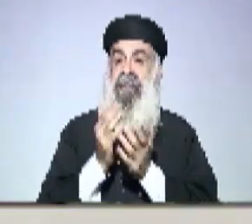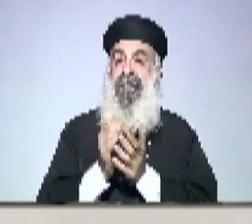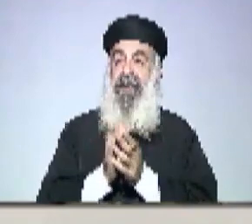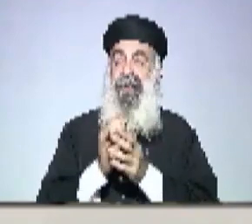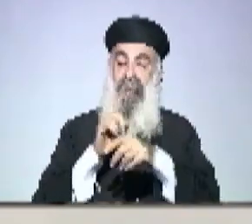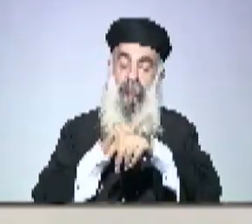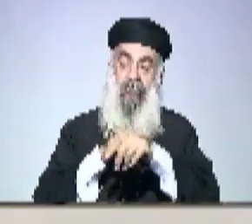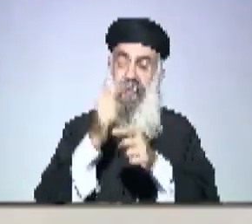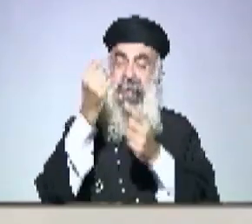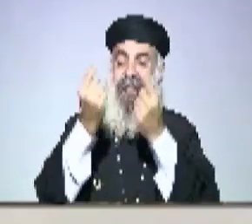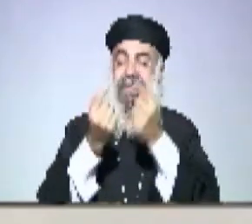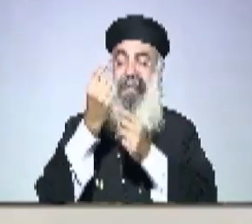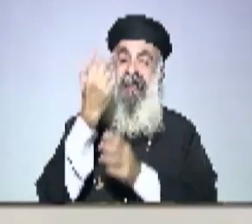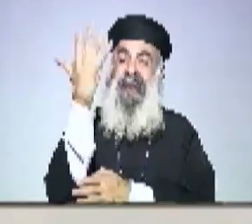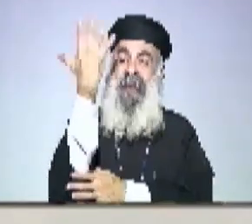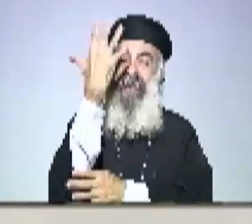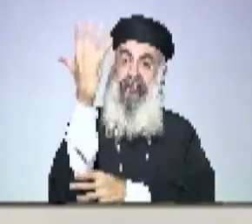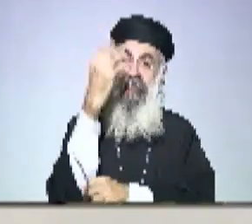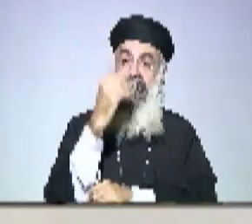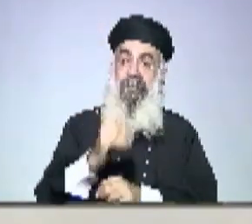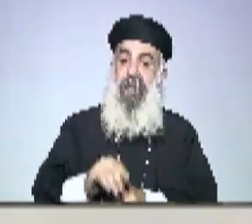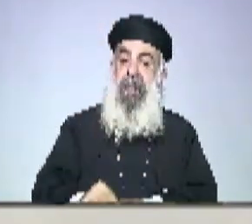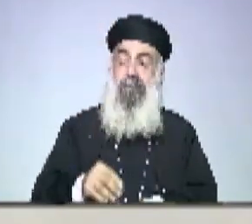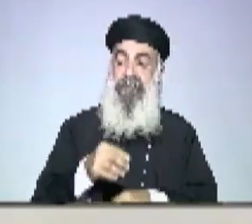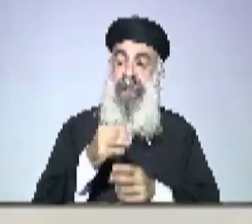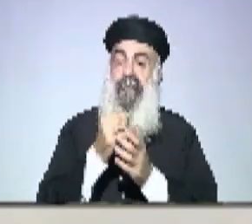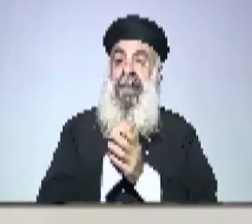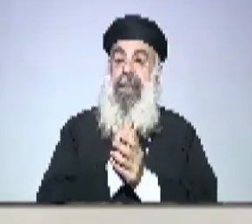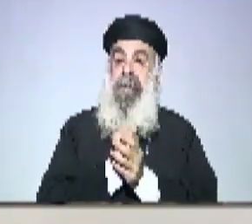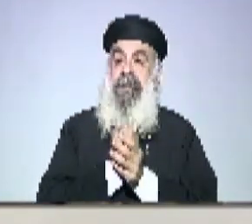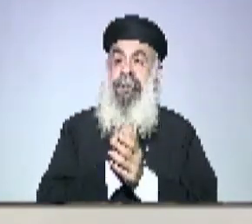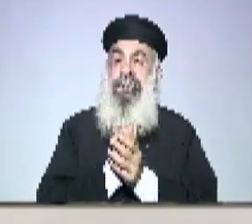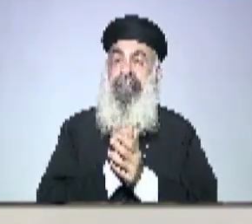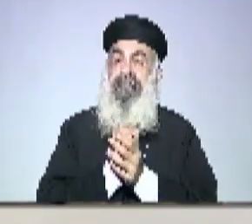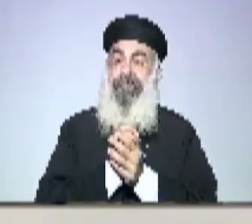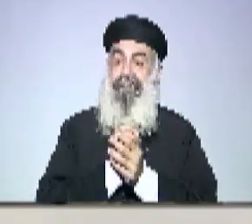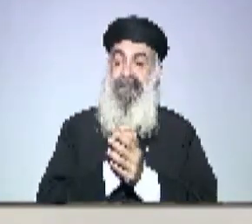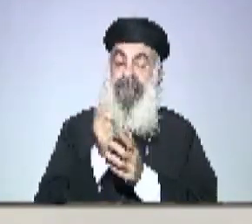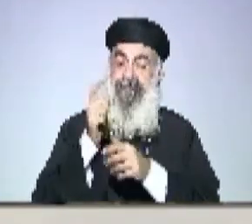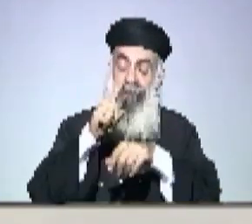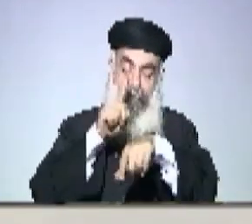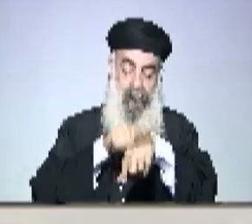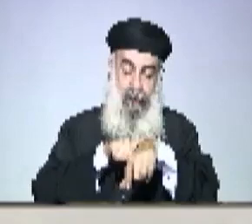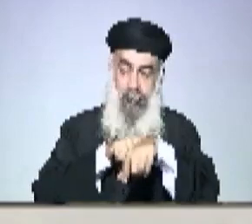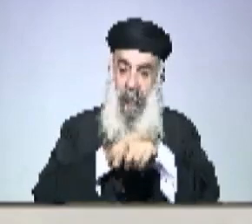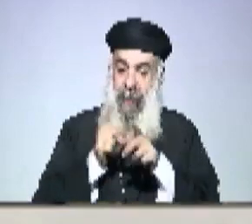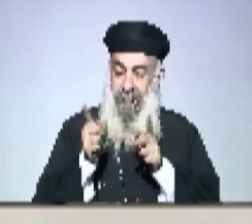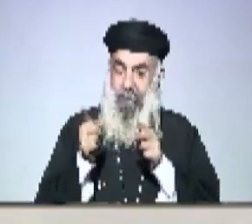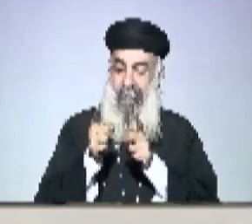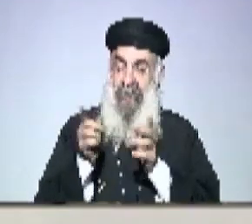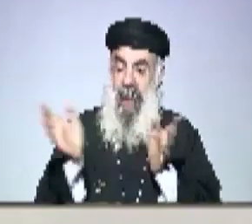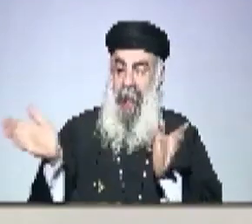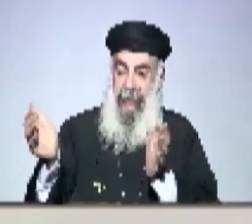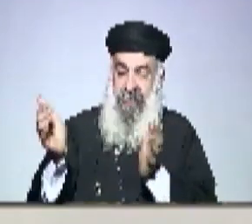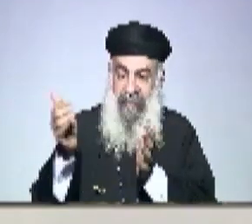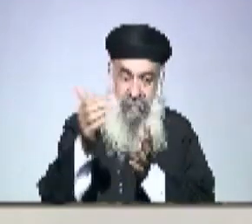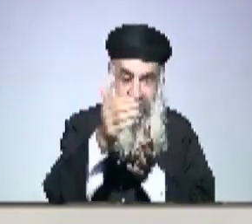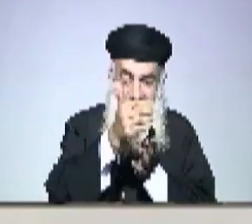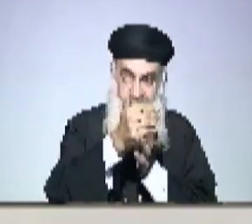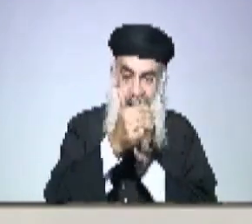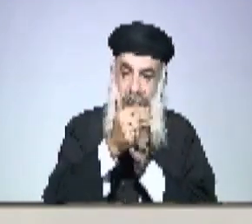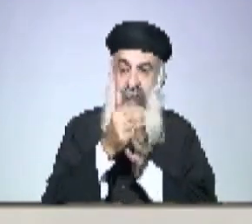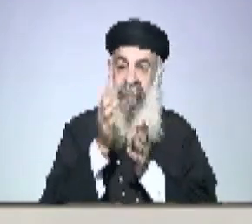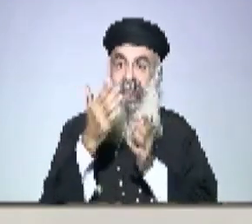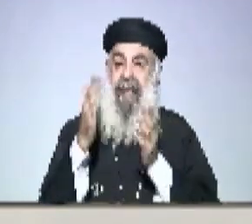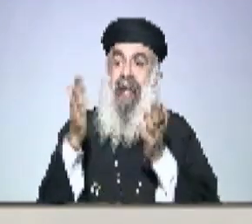موسم الزروع الزرع والعشب ونبات الحقل في موسم الحصاد بيبقى